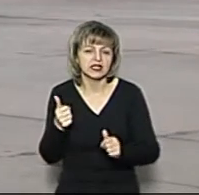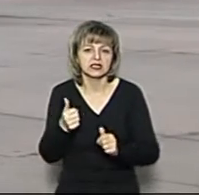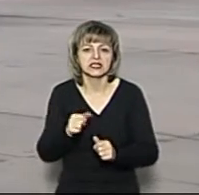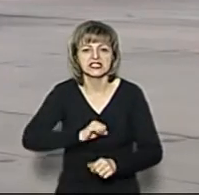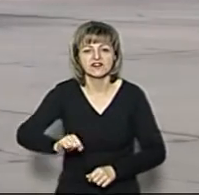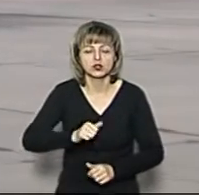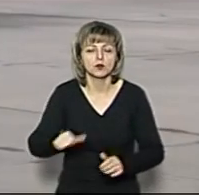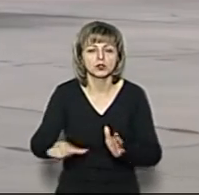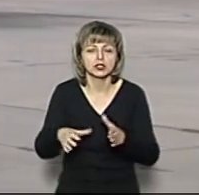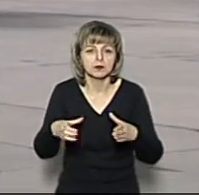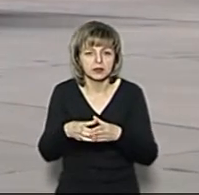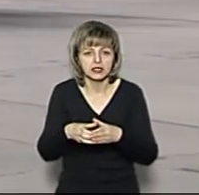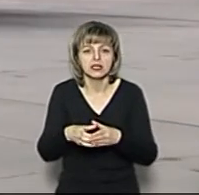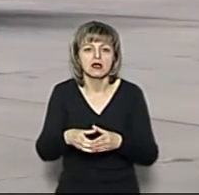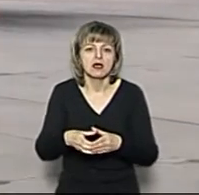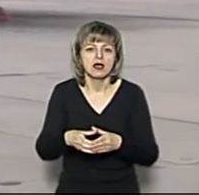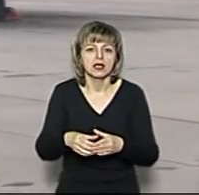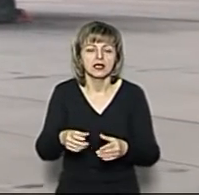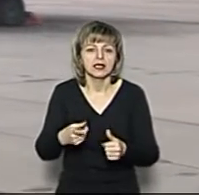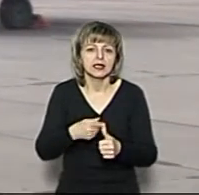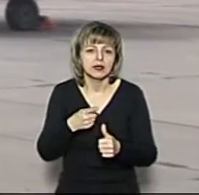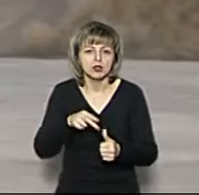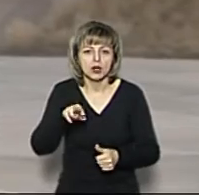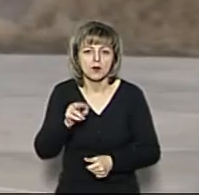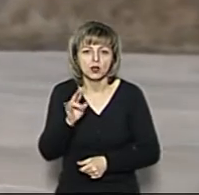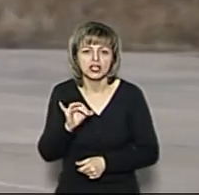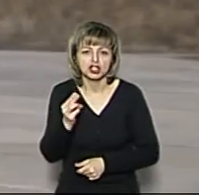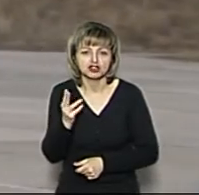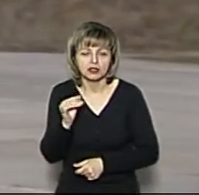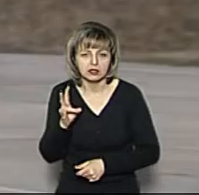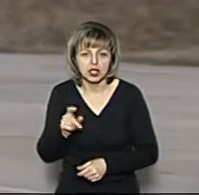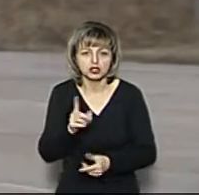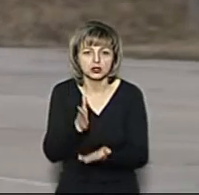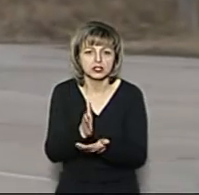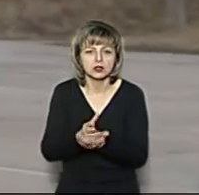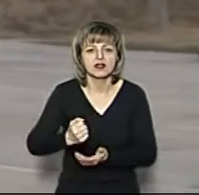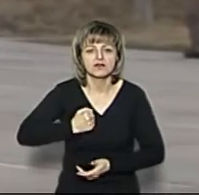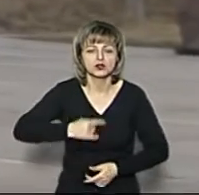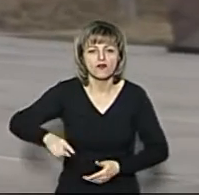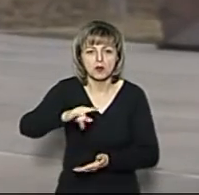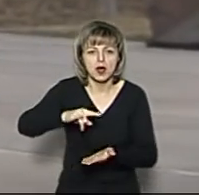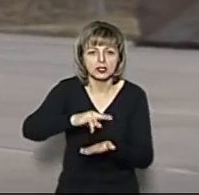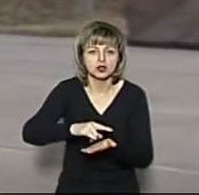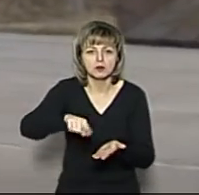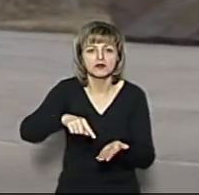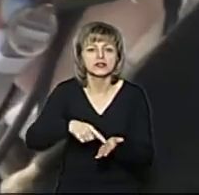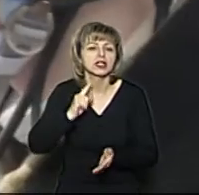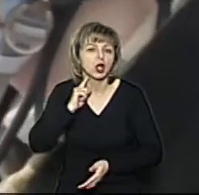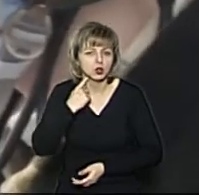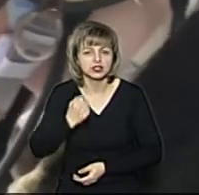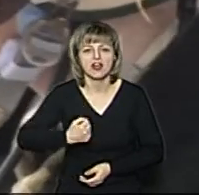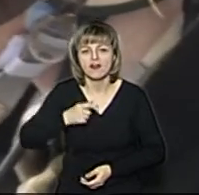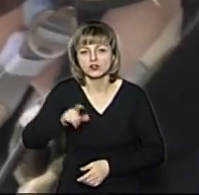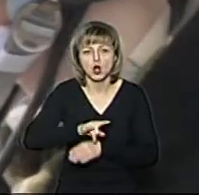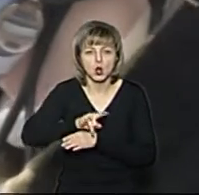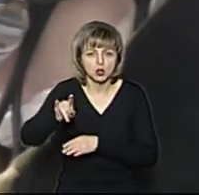Севастопольської бригади тактичної авіації імені Олександра Покришкіна, що дислокується на військовому аеродромі Луцька.